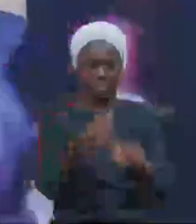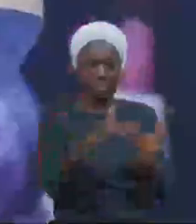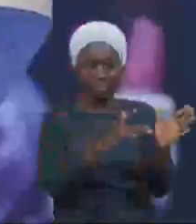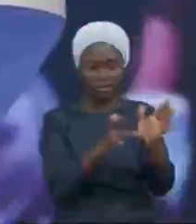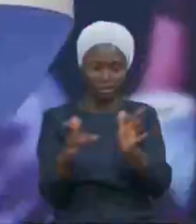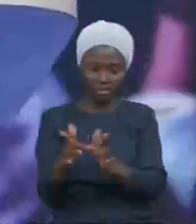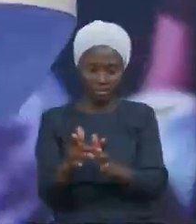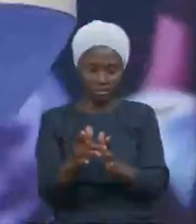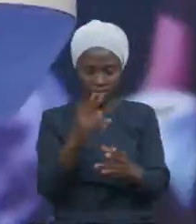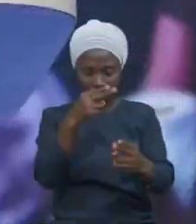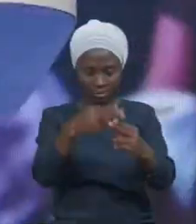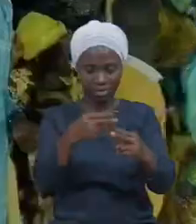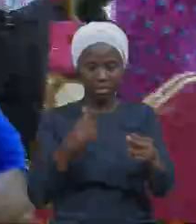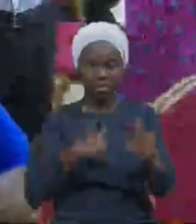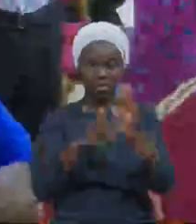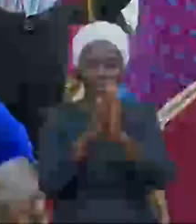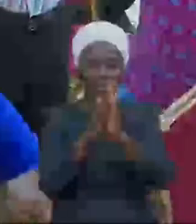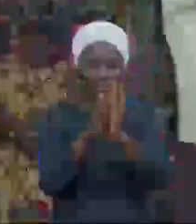Jésus, nous prions.